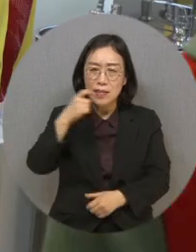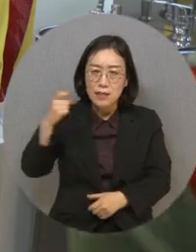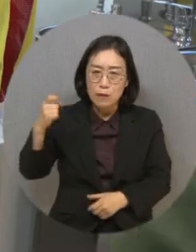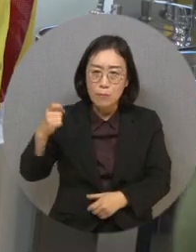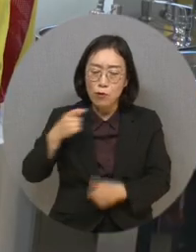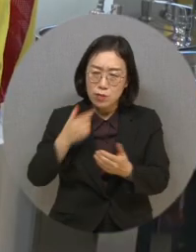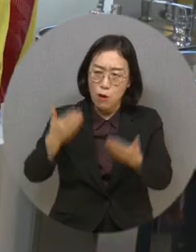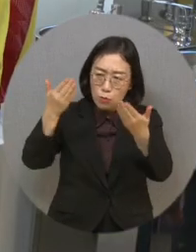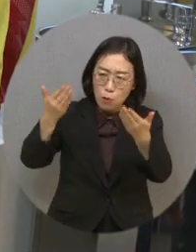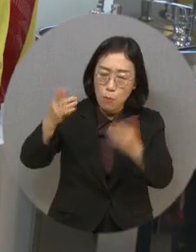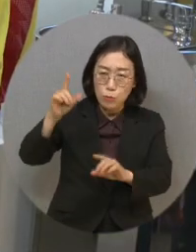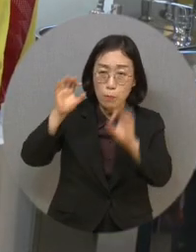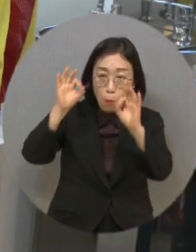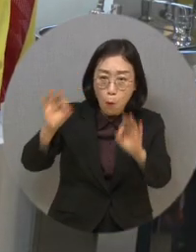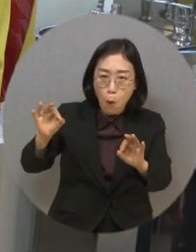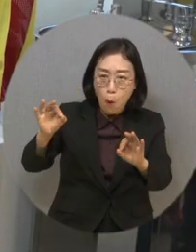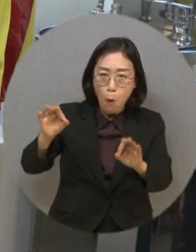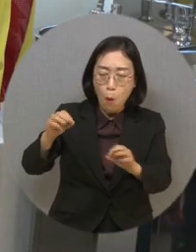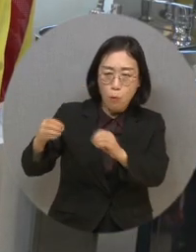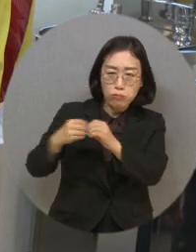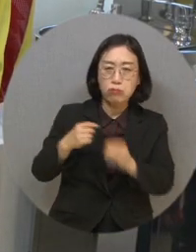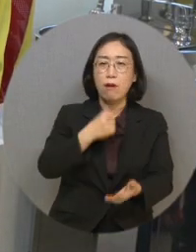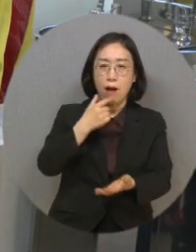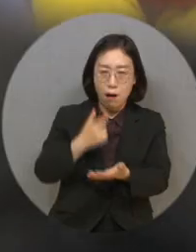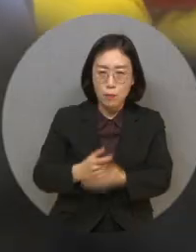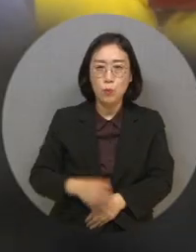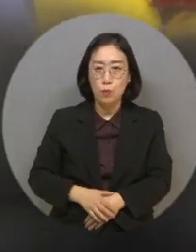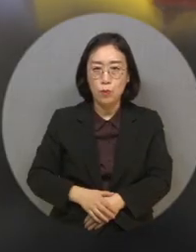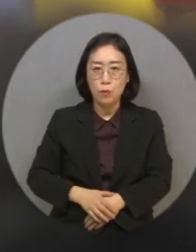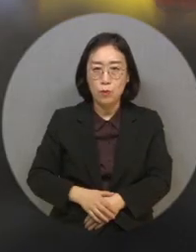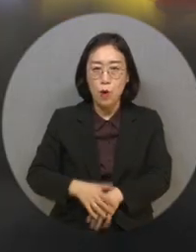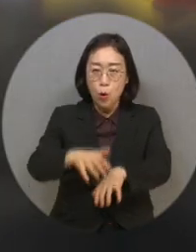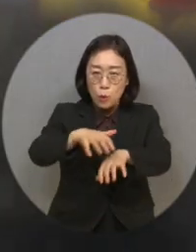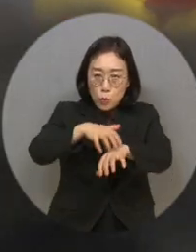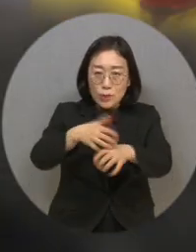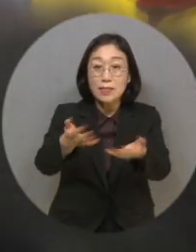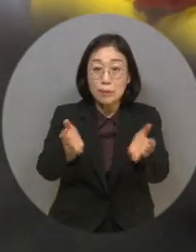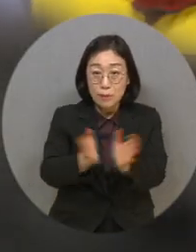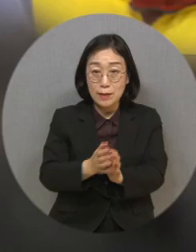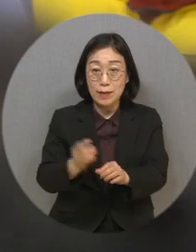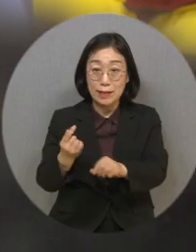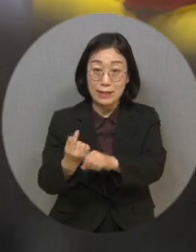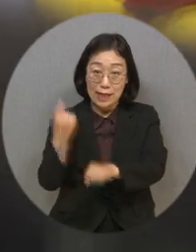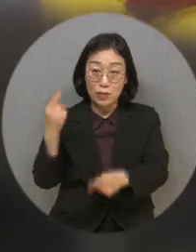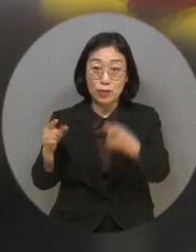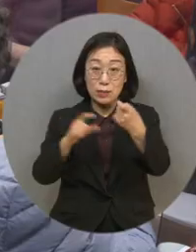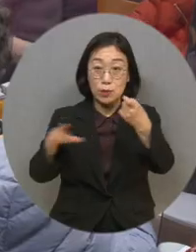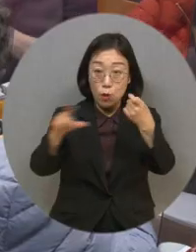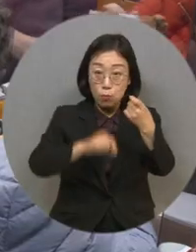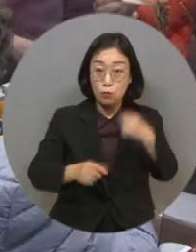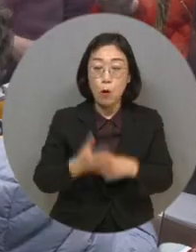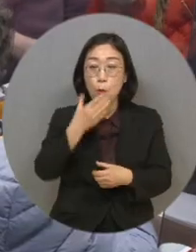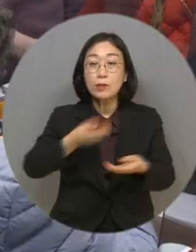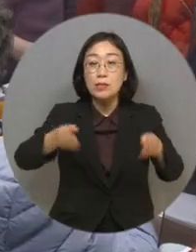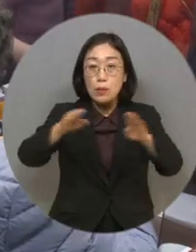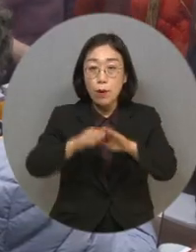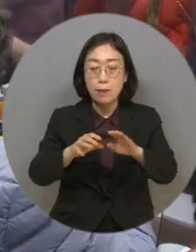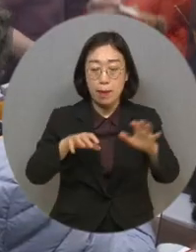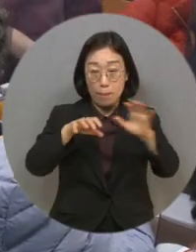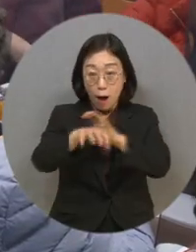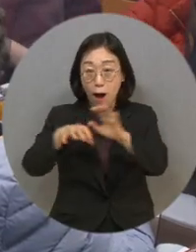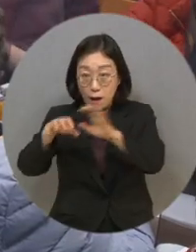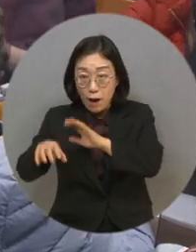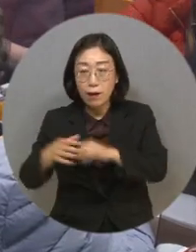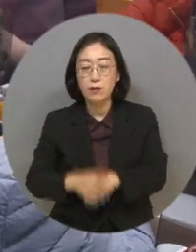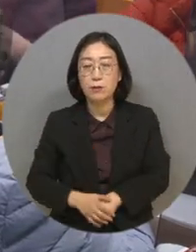받은 하인숙 회장은 광주에서 수호천사 문화봉사회를 결성하고 지난해 11월부터 복지관 등을 찾아 1,800여 명의